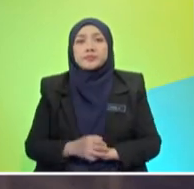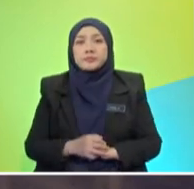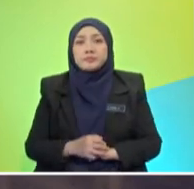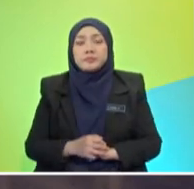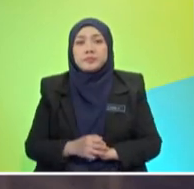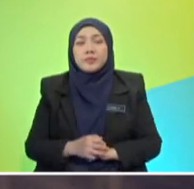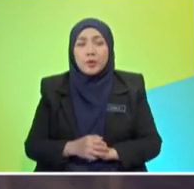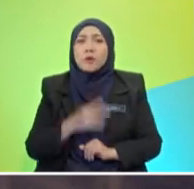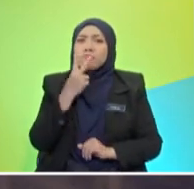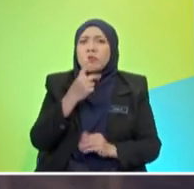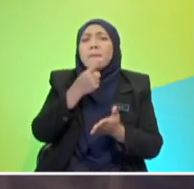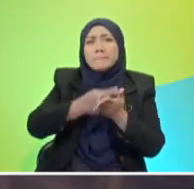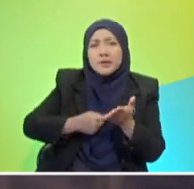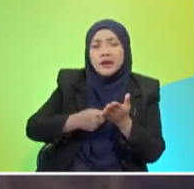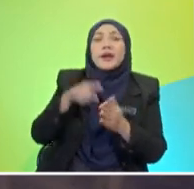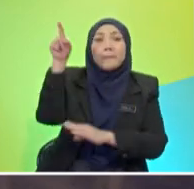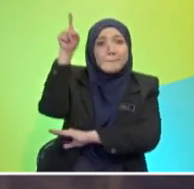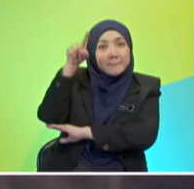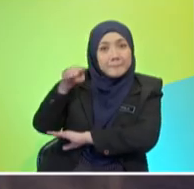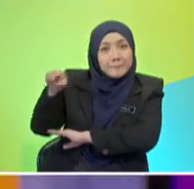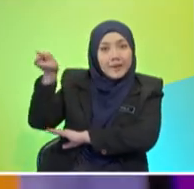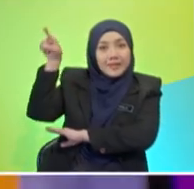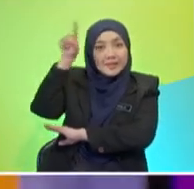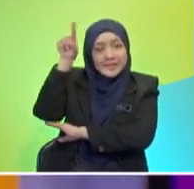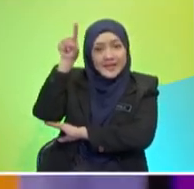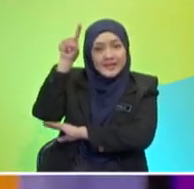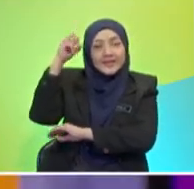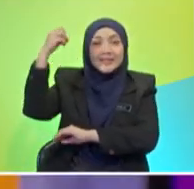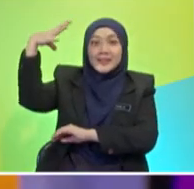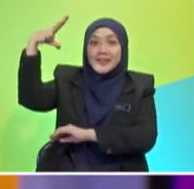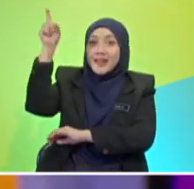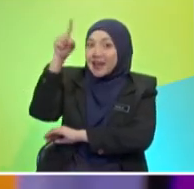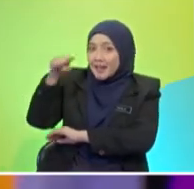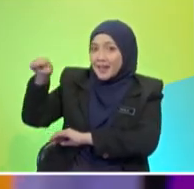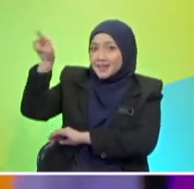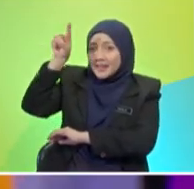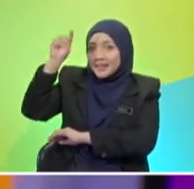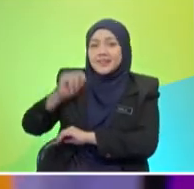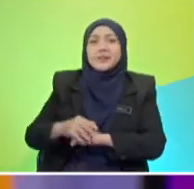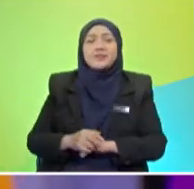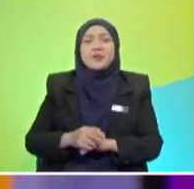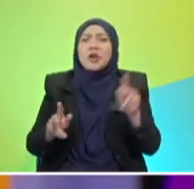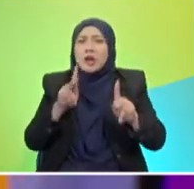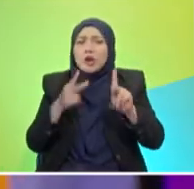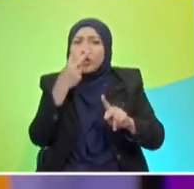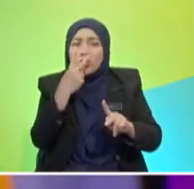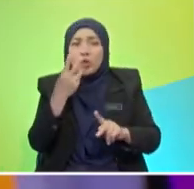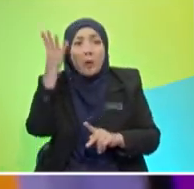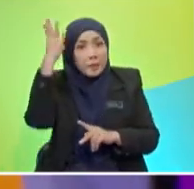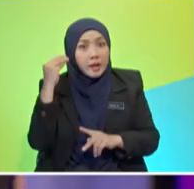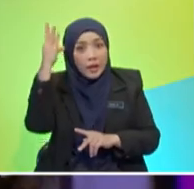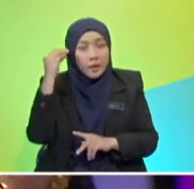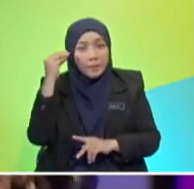adalah matahari, ini cikgu. Ini matahari. Okey. Kalaulah mengikut pengalaman Sean atau